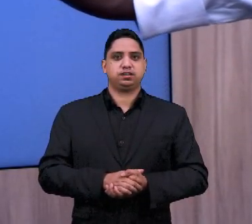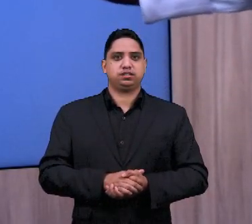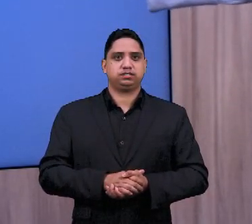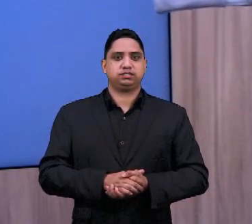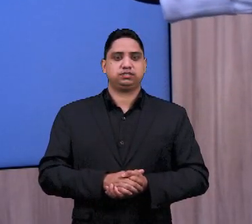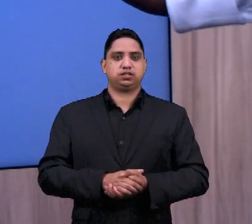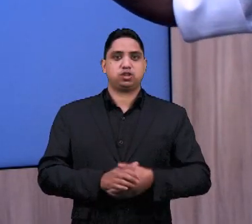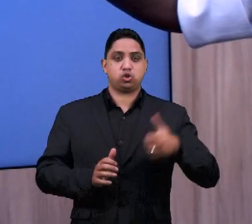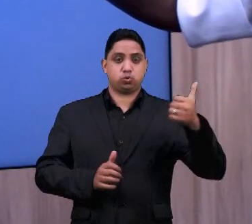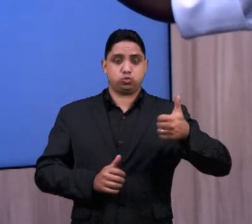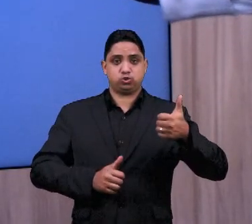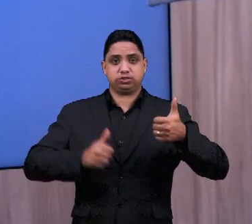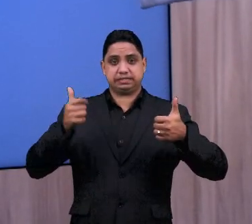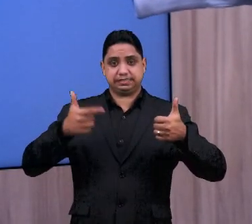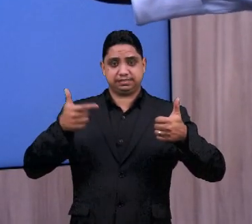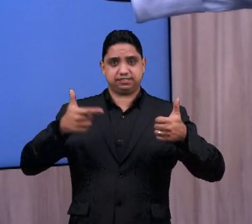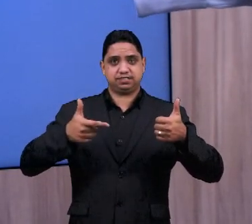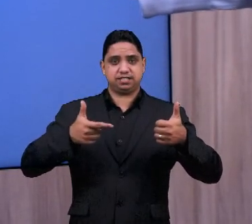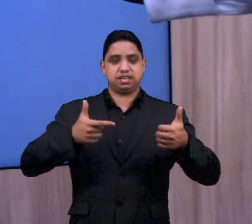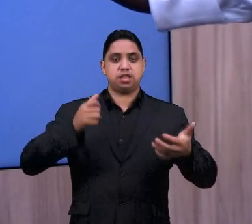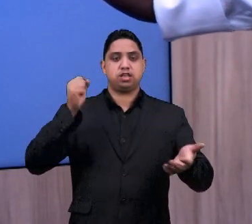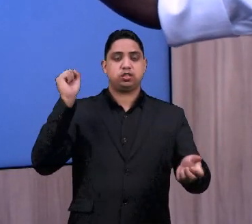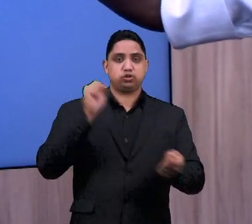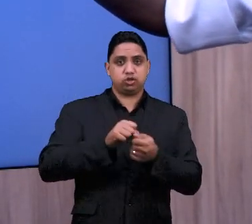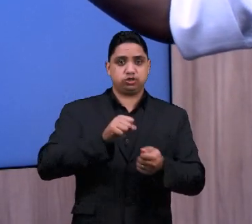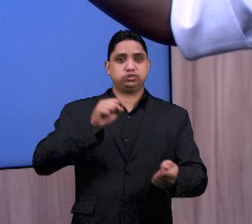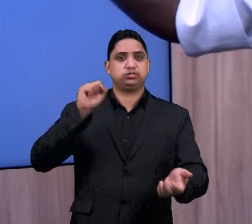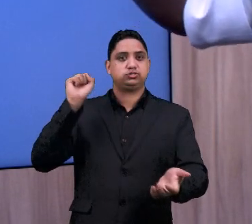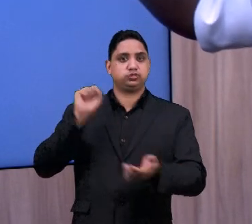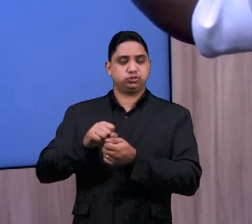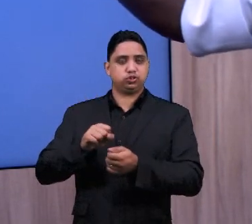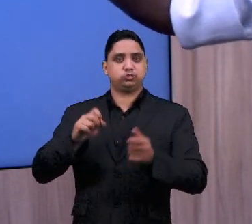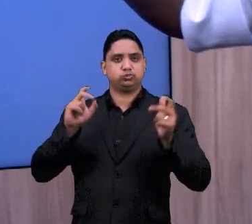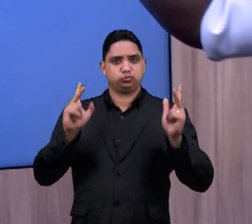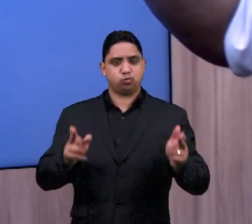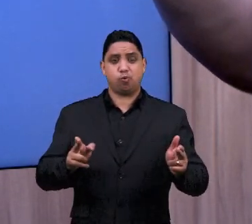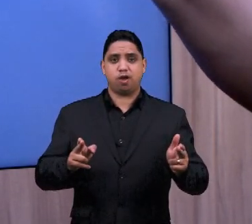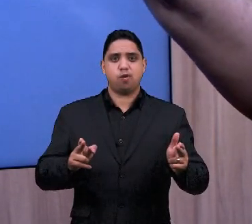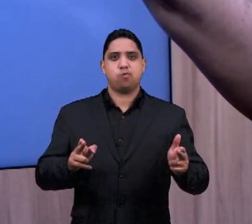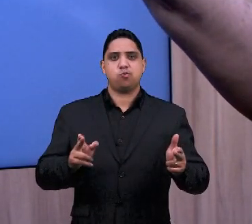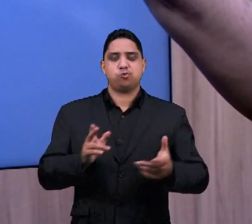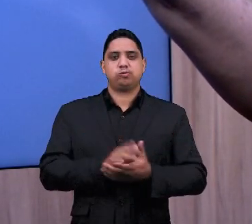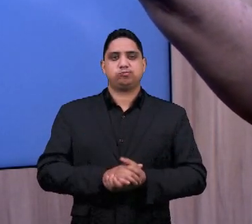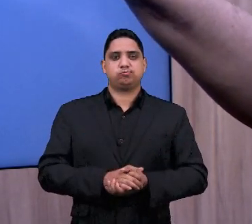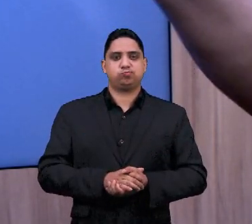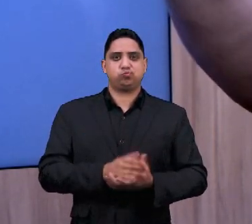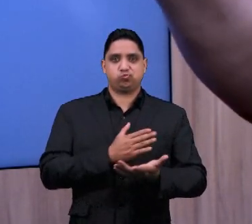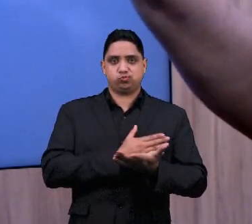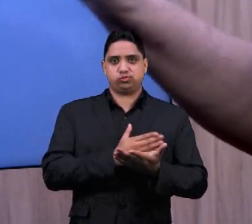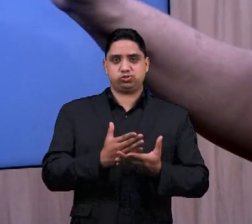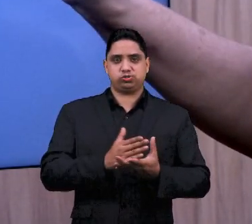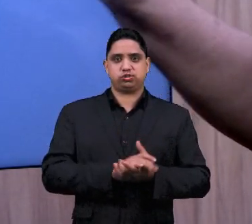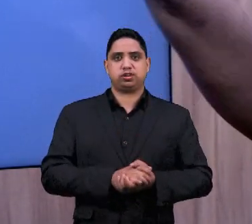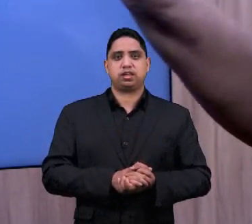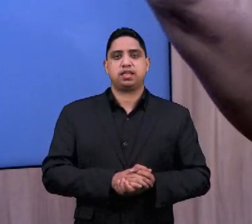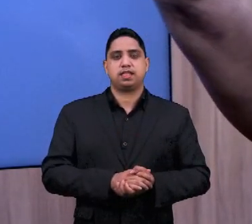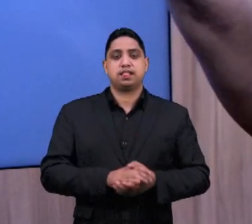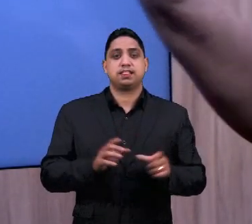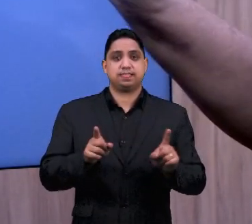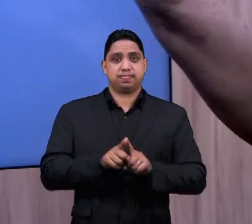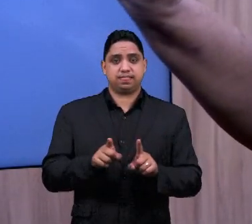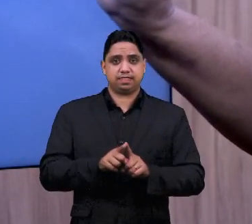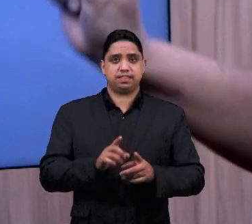Au premier et deuxième temps, ensemble avec les autres instruments au début de l'introduction. Et